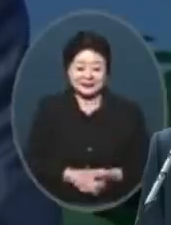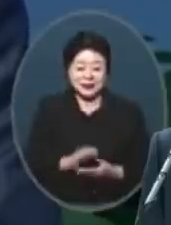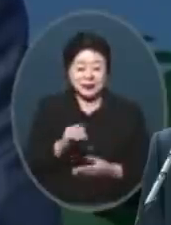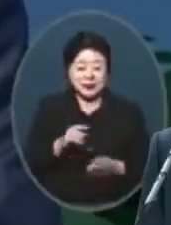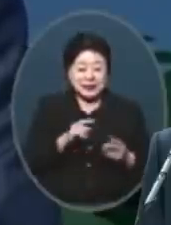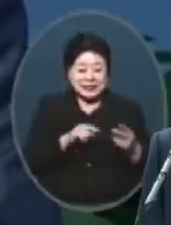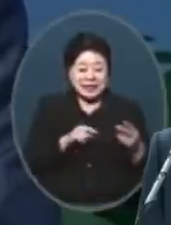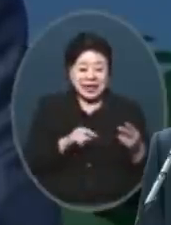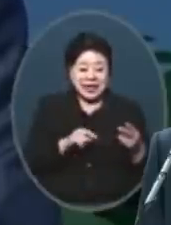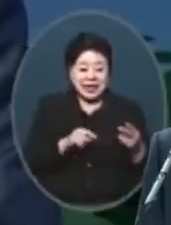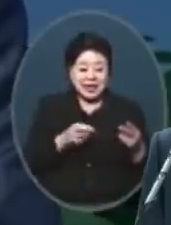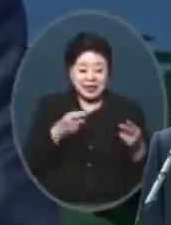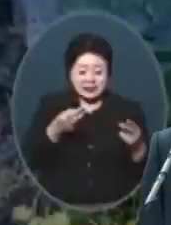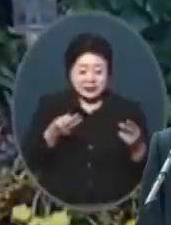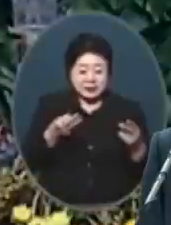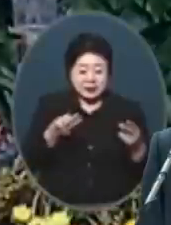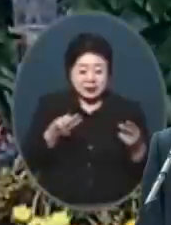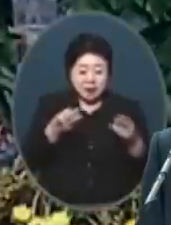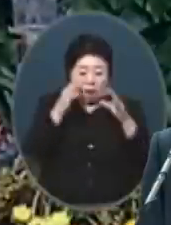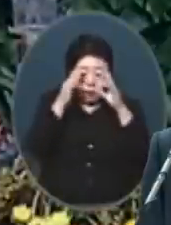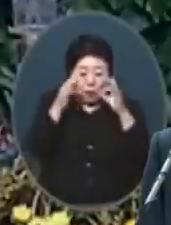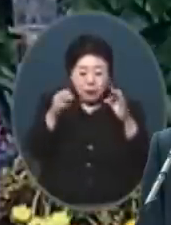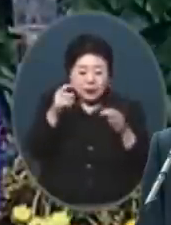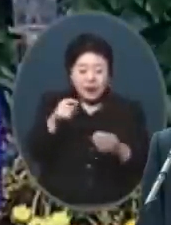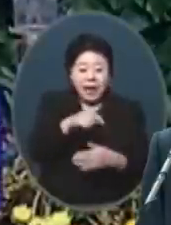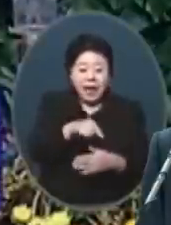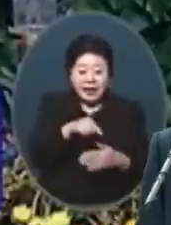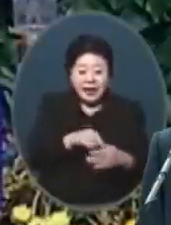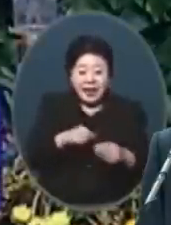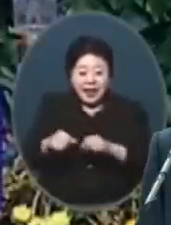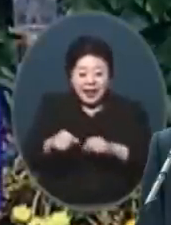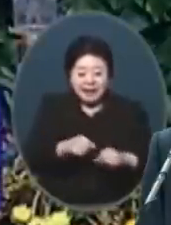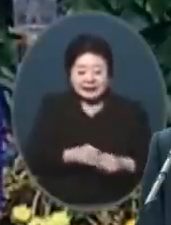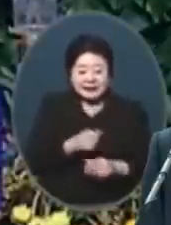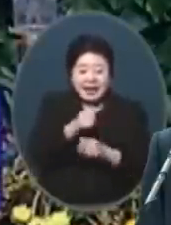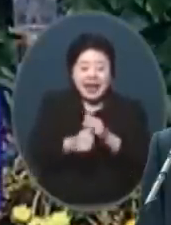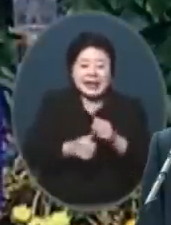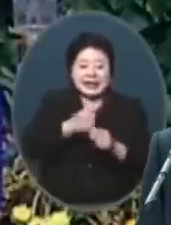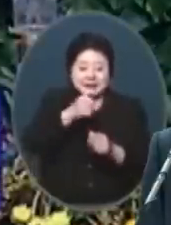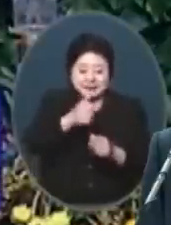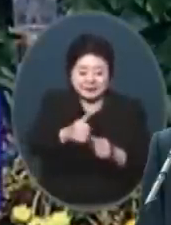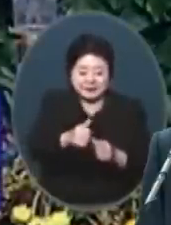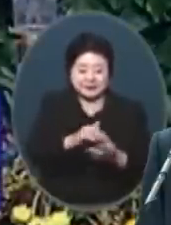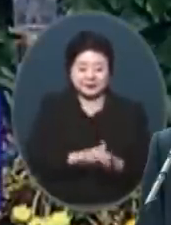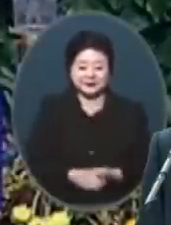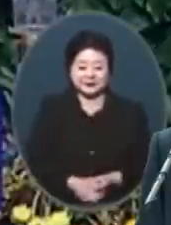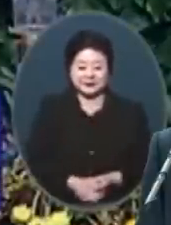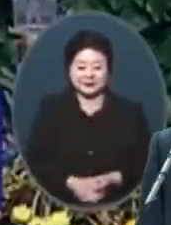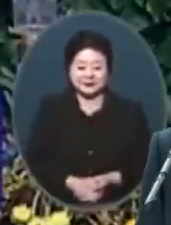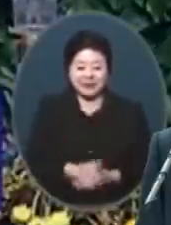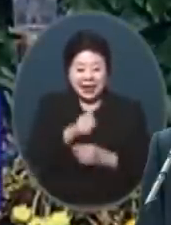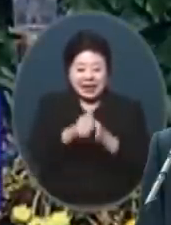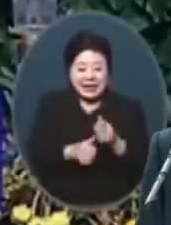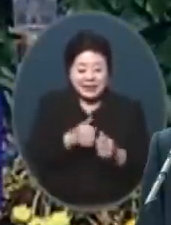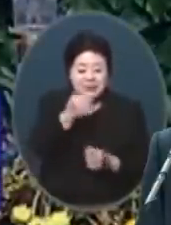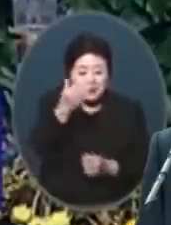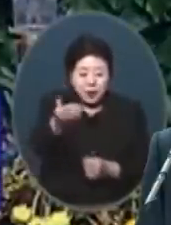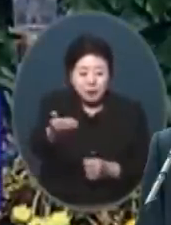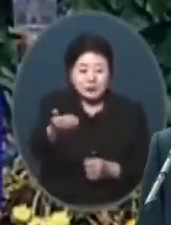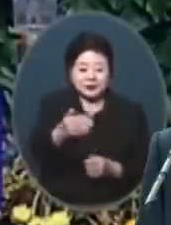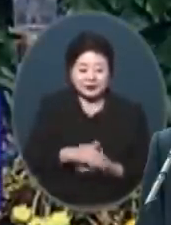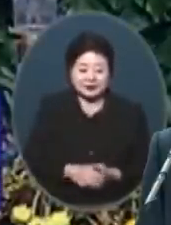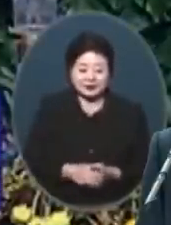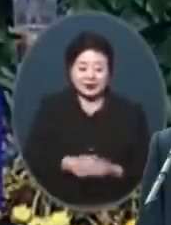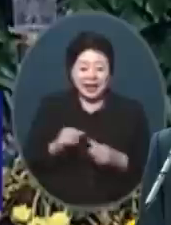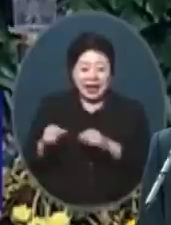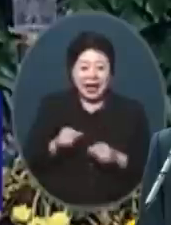빌립보서 2장 13절에 보면 너희 안에서 행하시는 이는 하나님이시니 하나님이 여러분 안에서